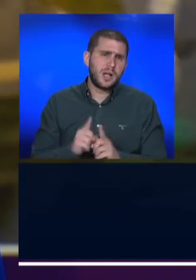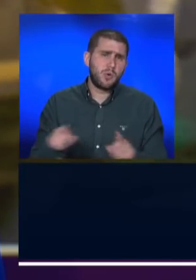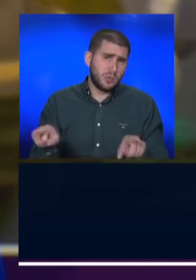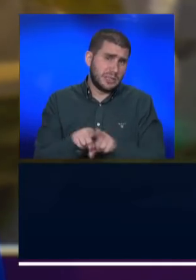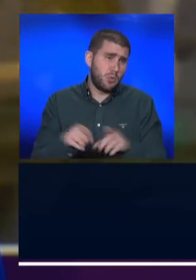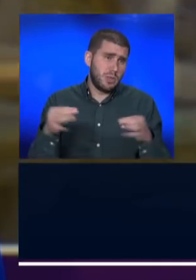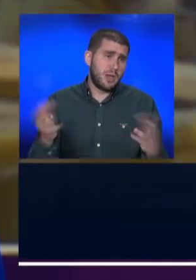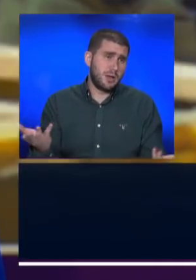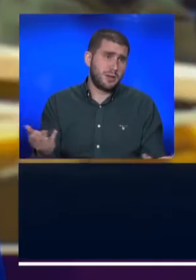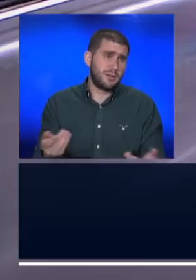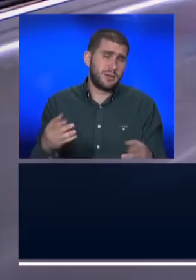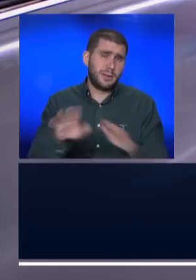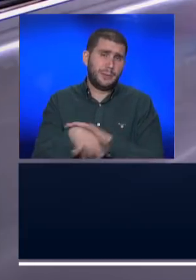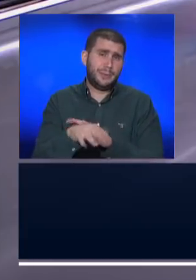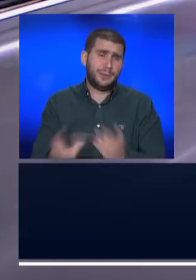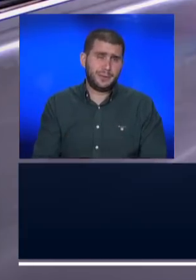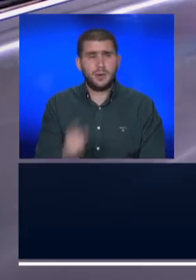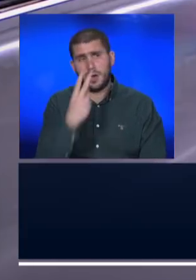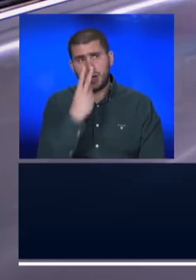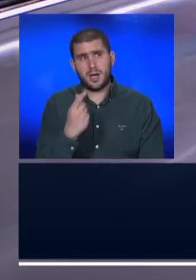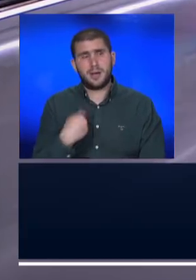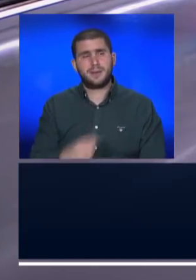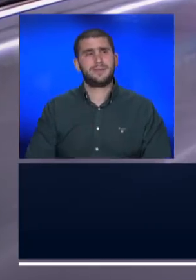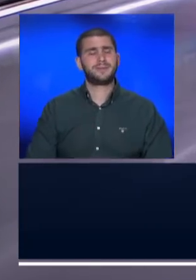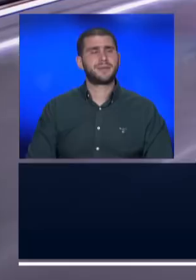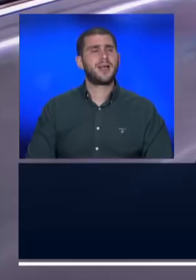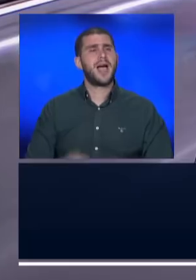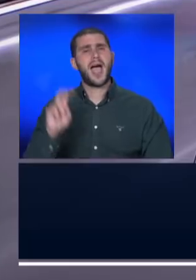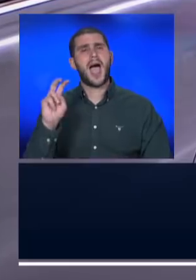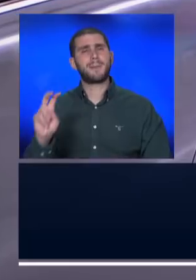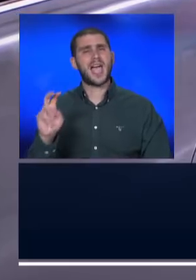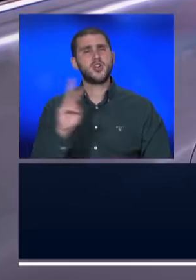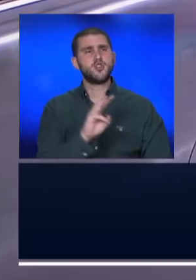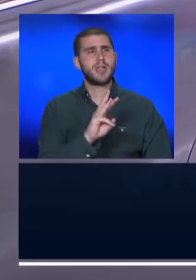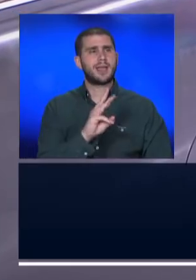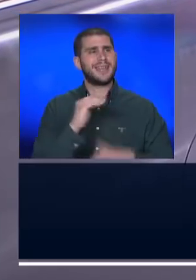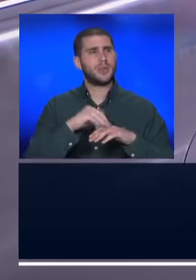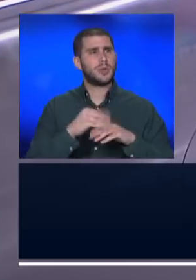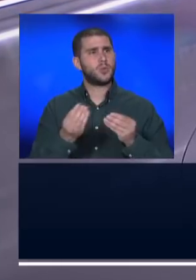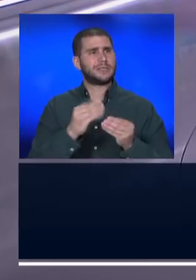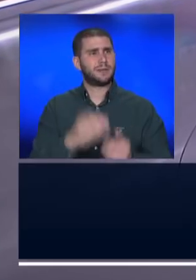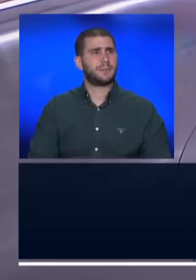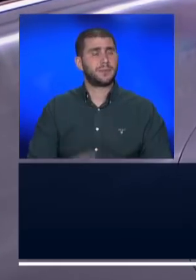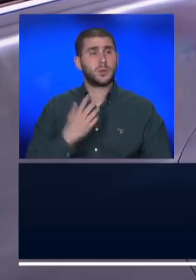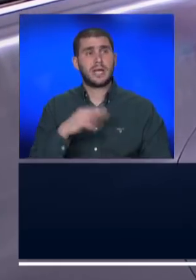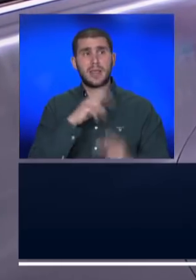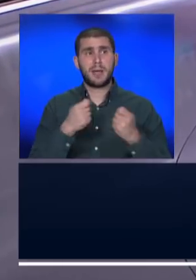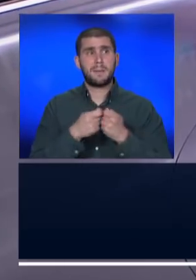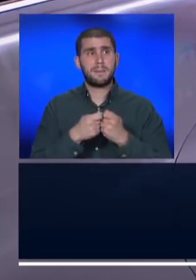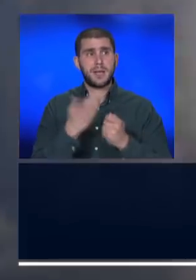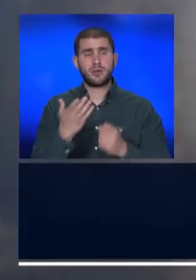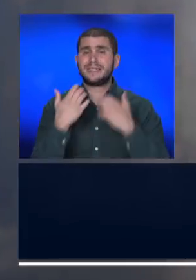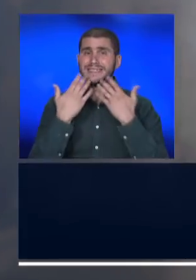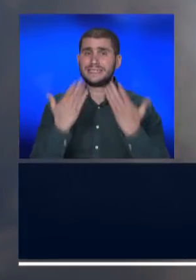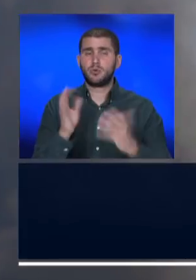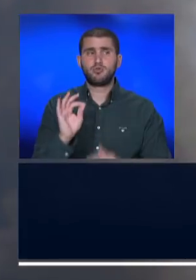ונייר שמנה לסרעה, רגע ישר. עמיחי שטיין, עוד עדכונים שלך. אני רוצה לדבר קצת על הסיפור הזה של מה עומד כנראה מאחורי